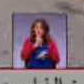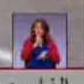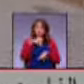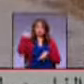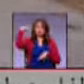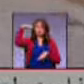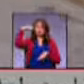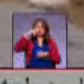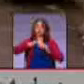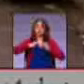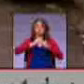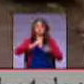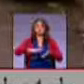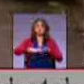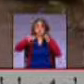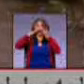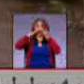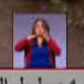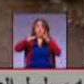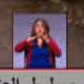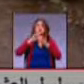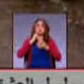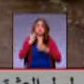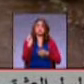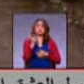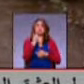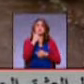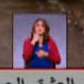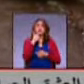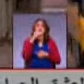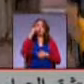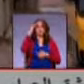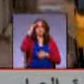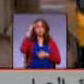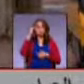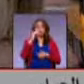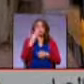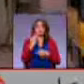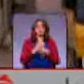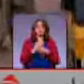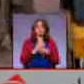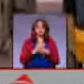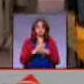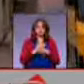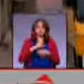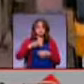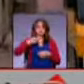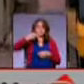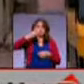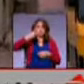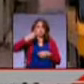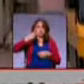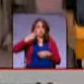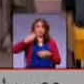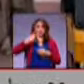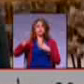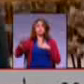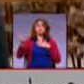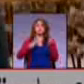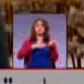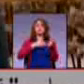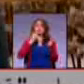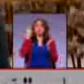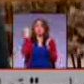مسؤول، والناس دي اهتمت بينا فعلا وادونا اعتماد قدره 12 مليون جنيه،